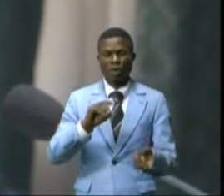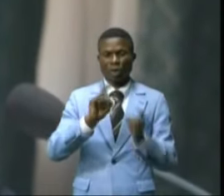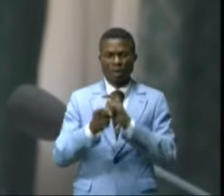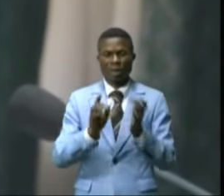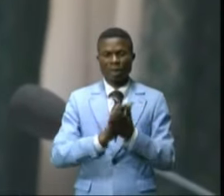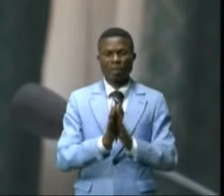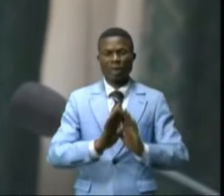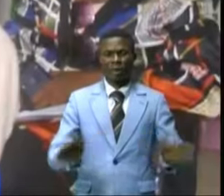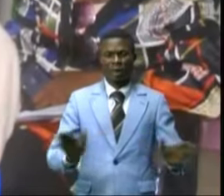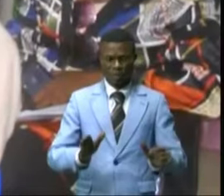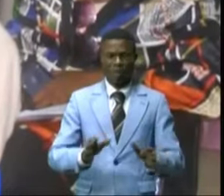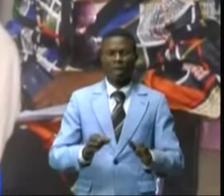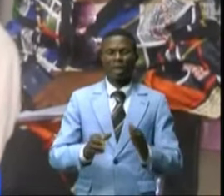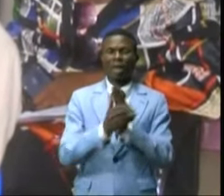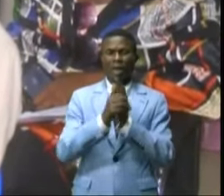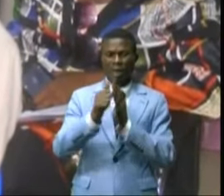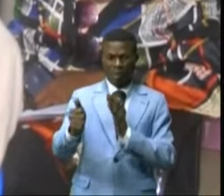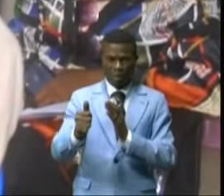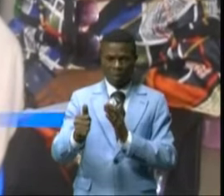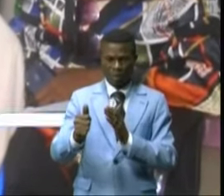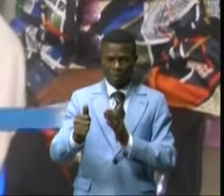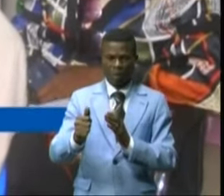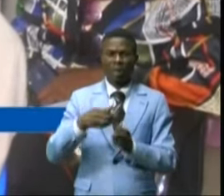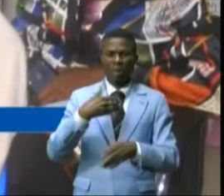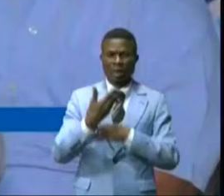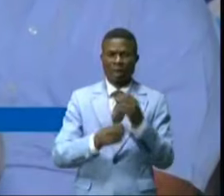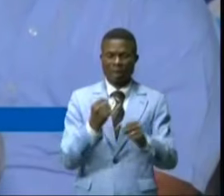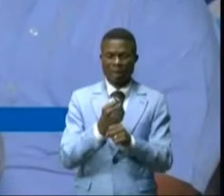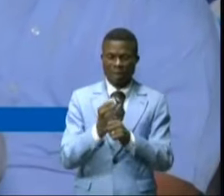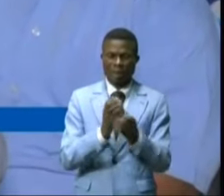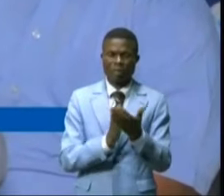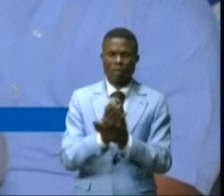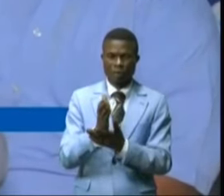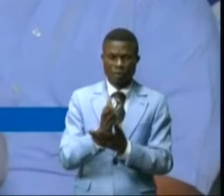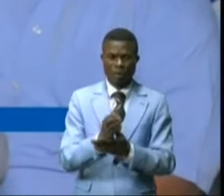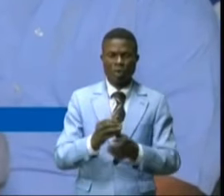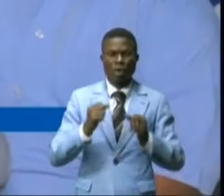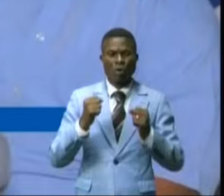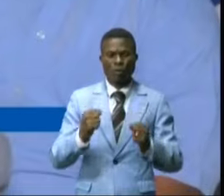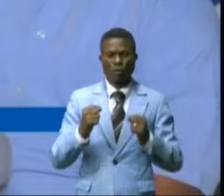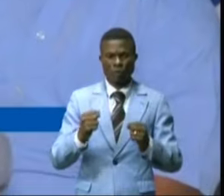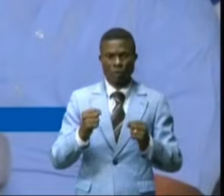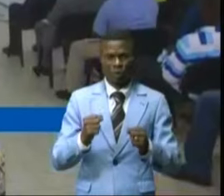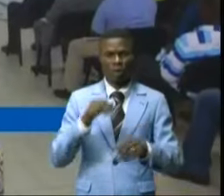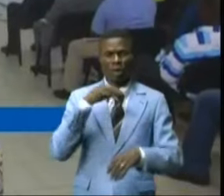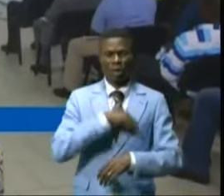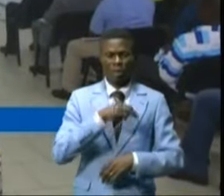apte, compétitive et capable de remplir avec efficacité et efficience